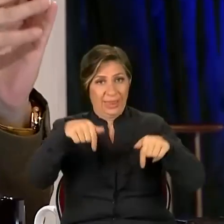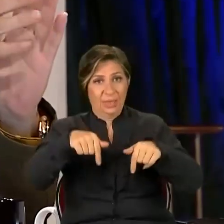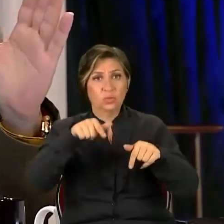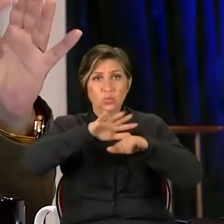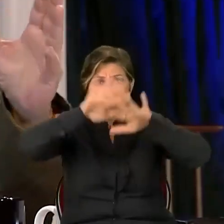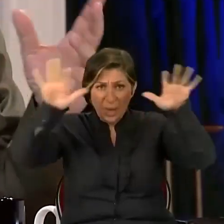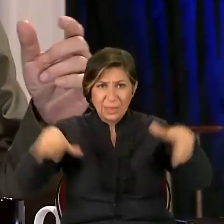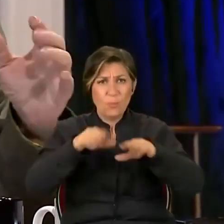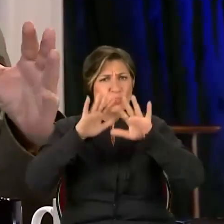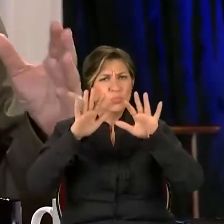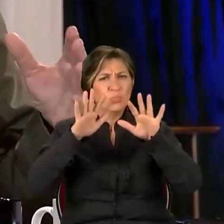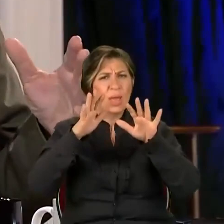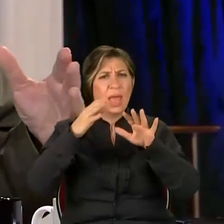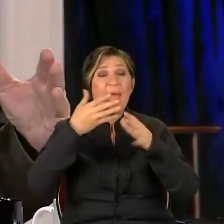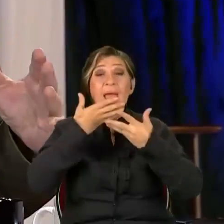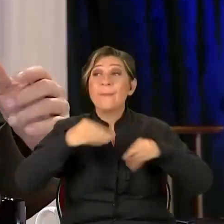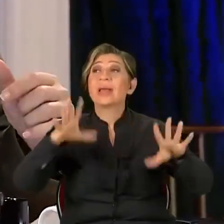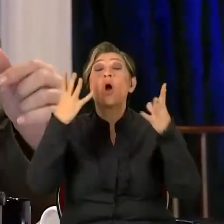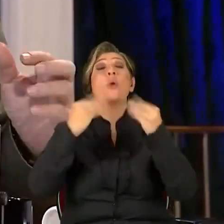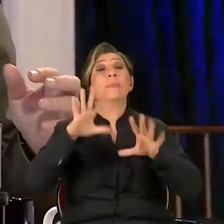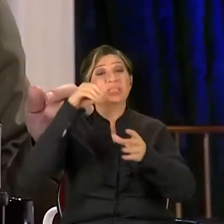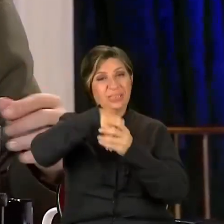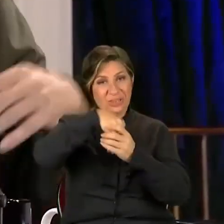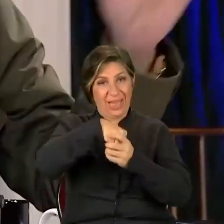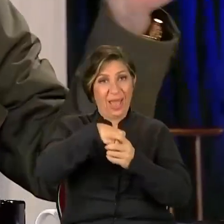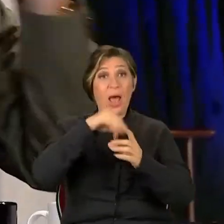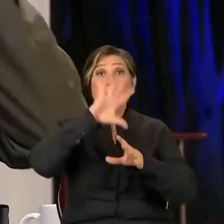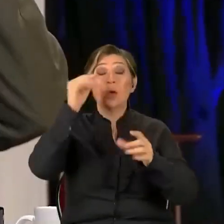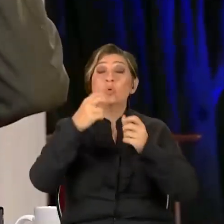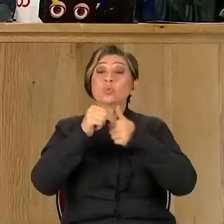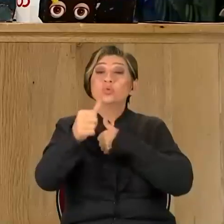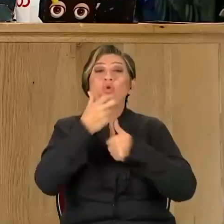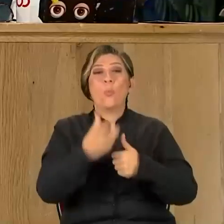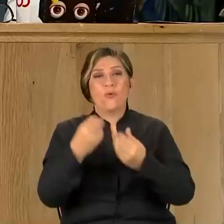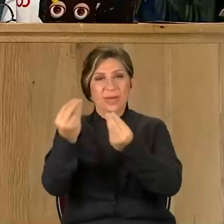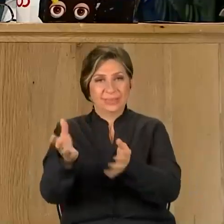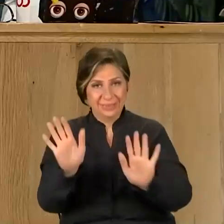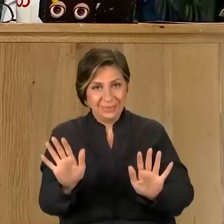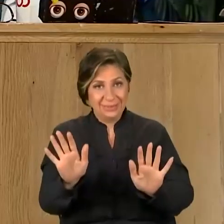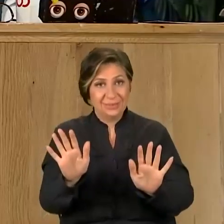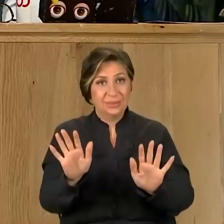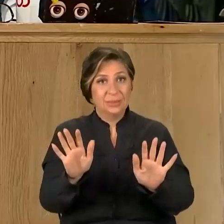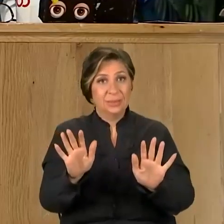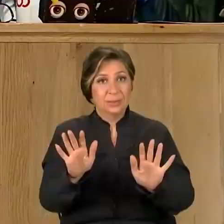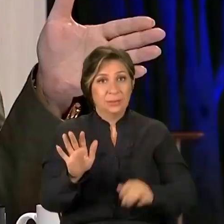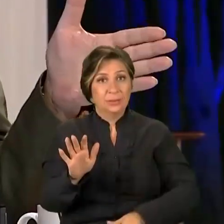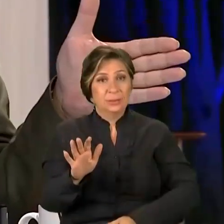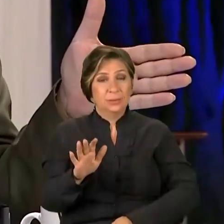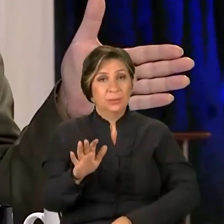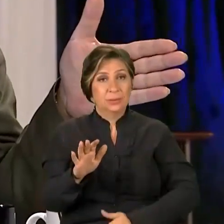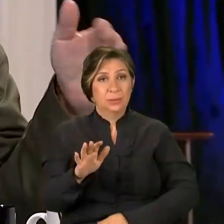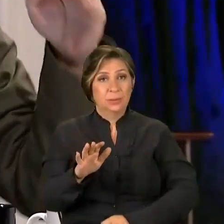şu anda bütün emekli olmamışlar arasında diyelim Allah herkese uzun ömür versin çok